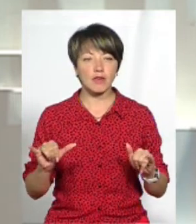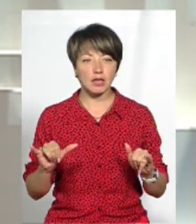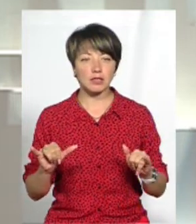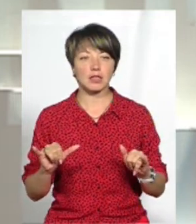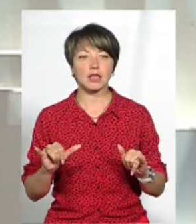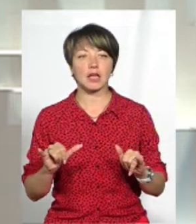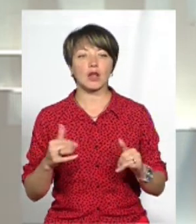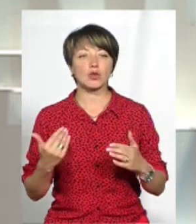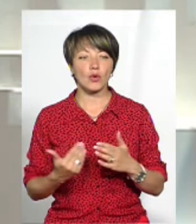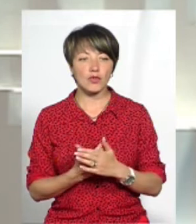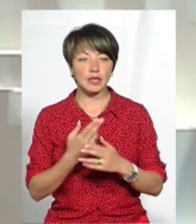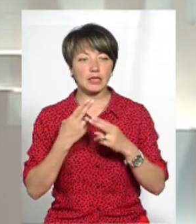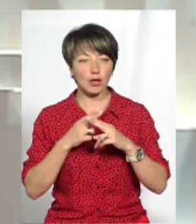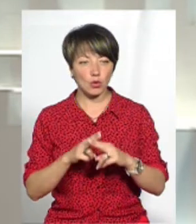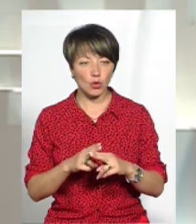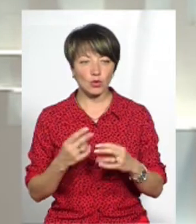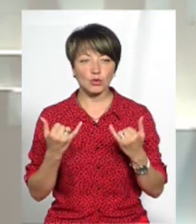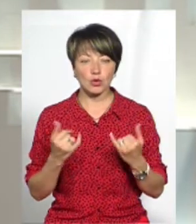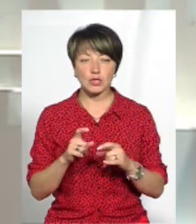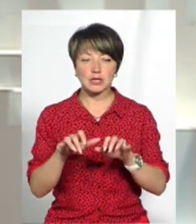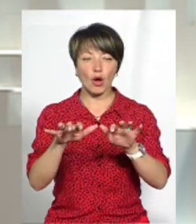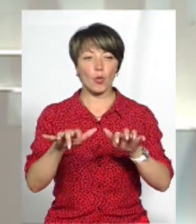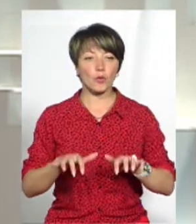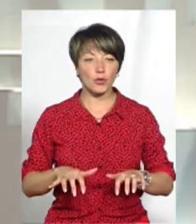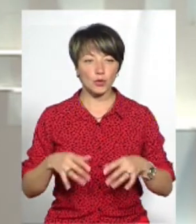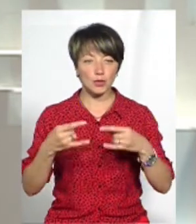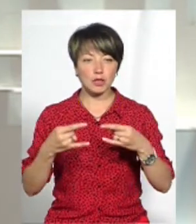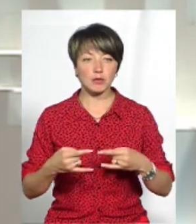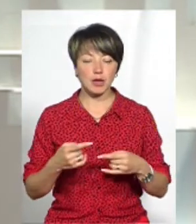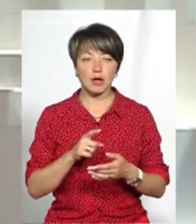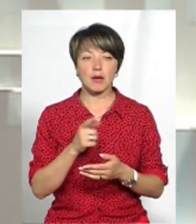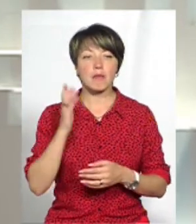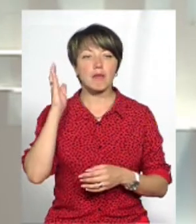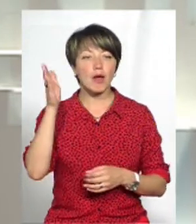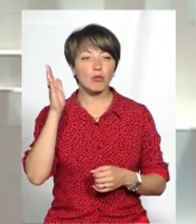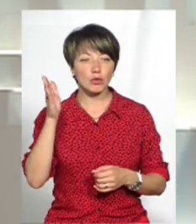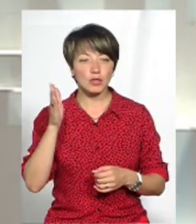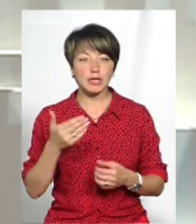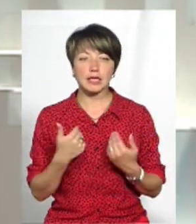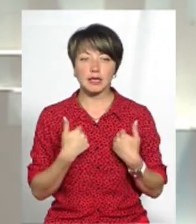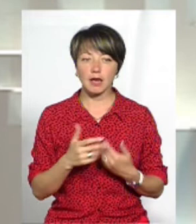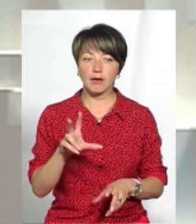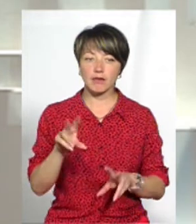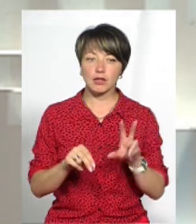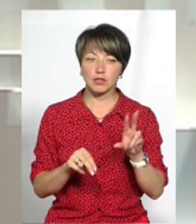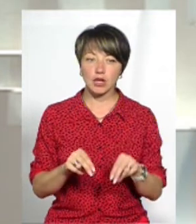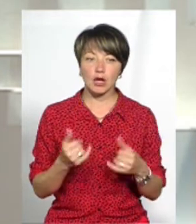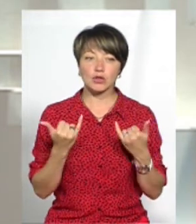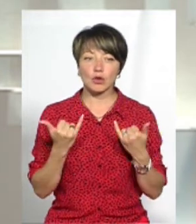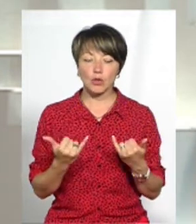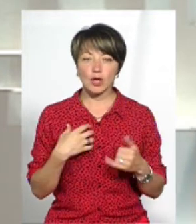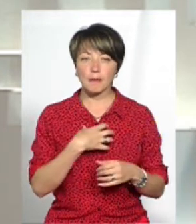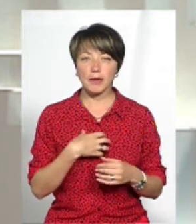в IT-технологіях. Сьогодні за комп'ютерами, за IT-технологіями майбутнє. І я рахую, що